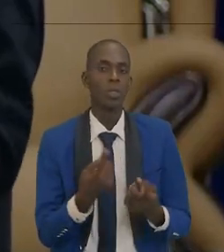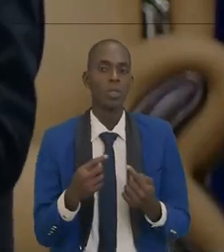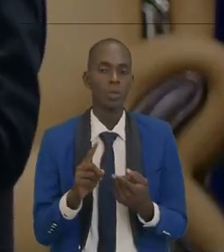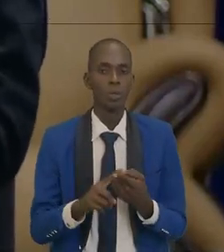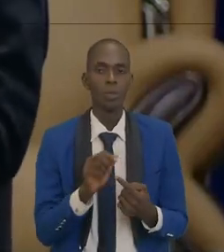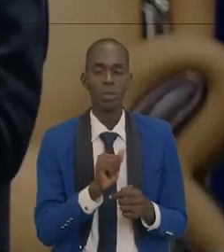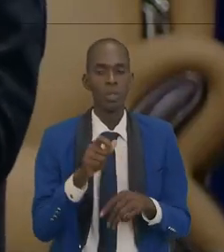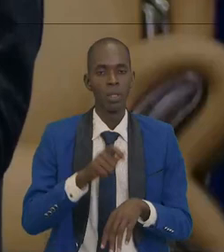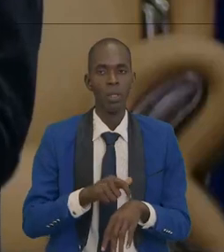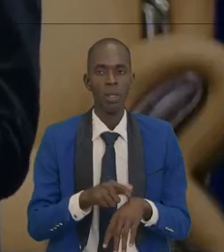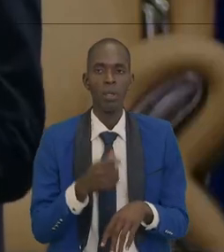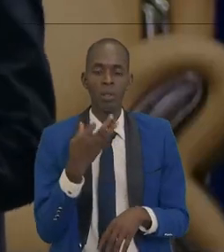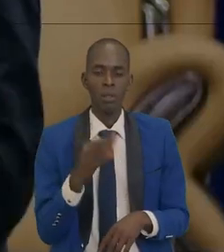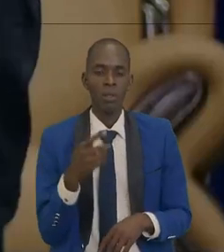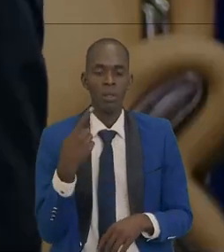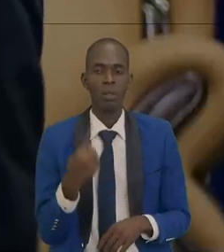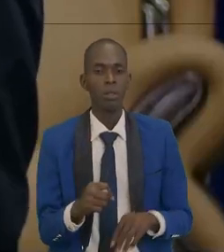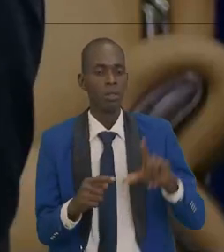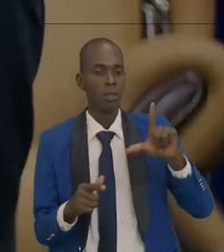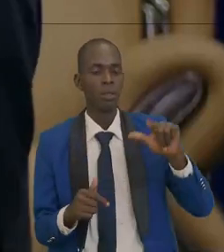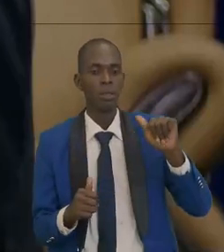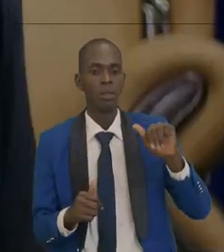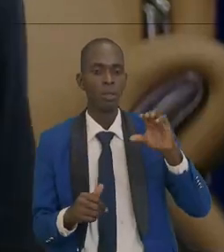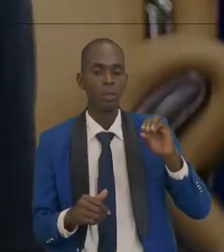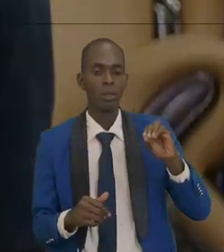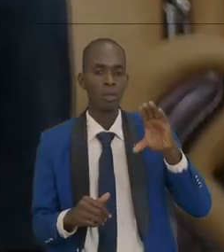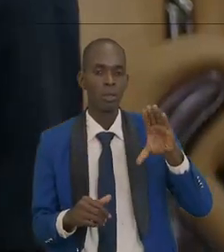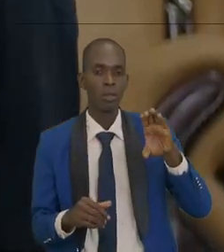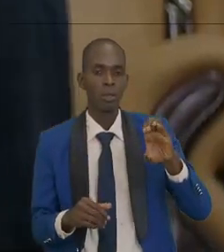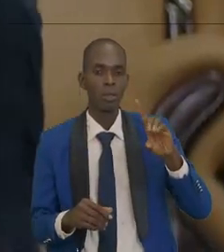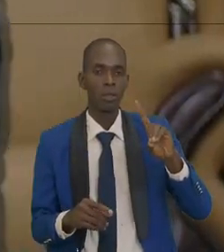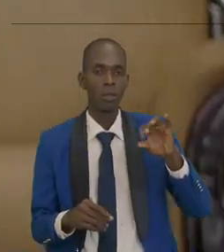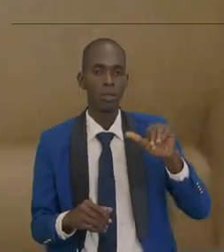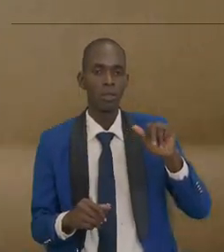nous, après cela, nous sommes parvenus au temps de l'église de Laodicée,